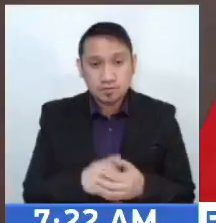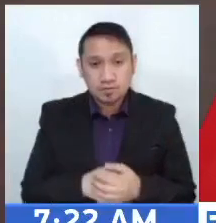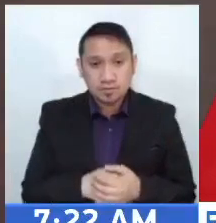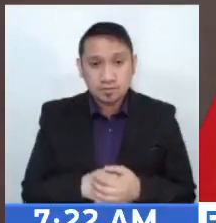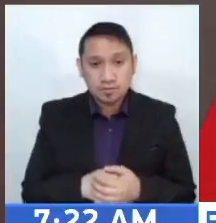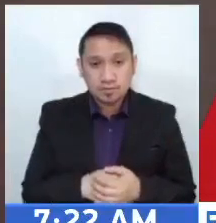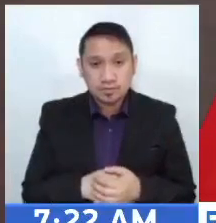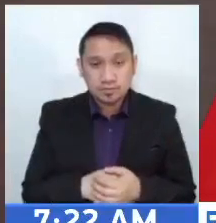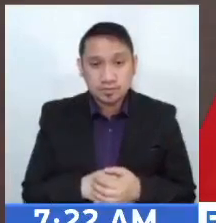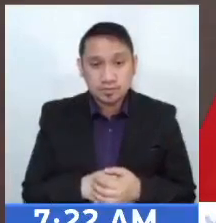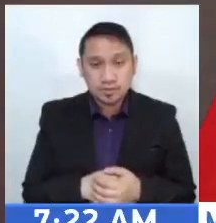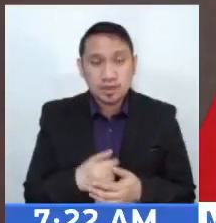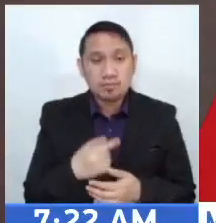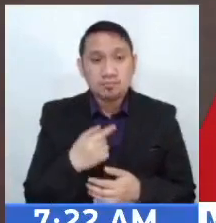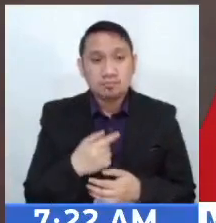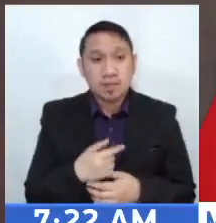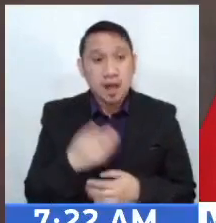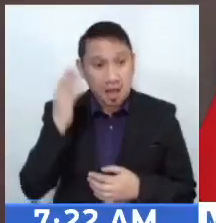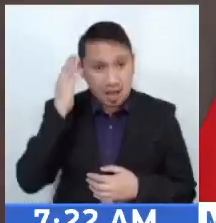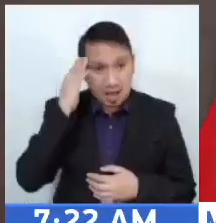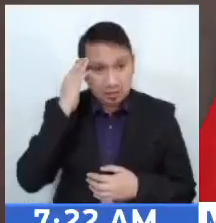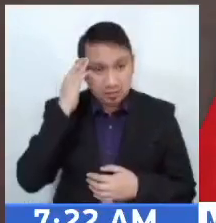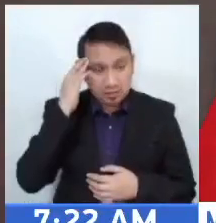I know we shall not fail.